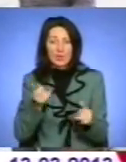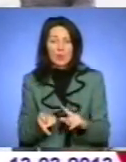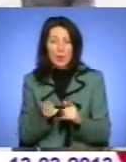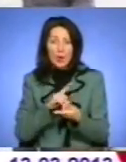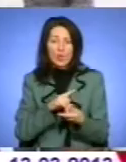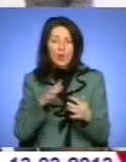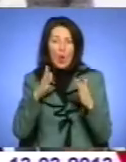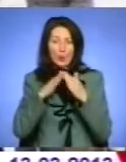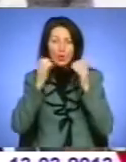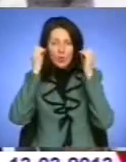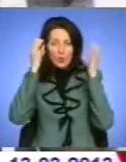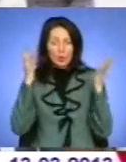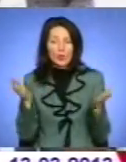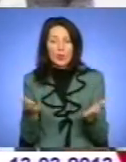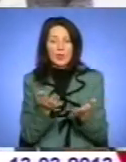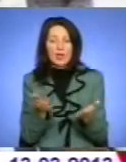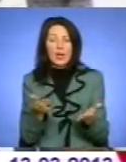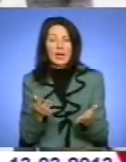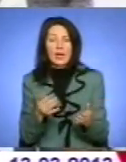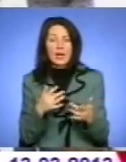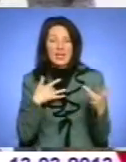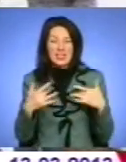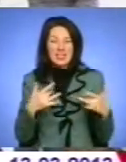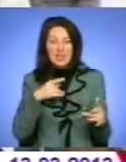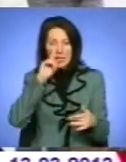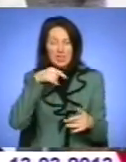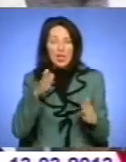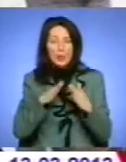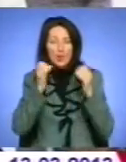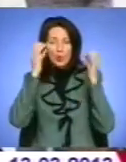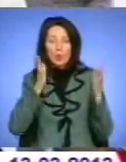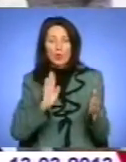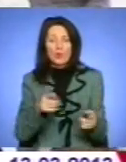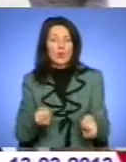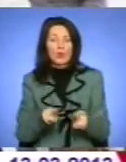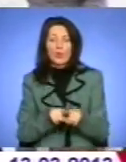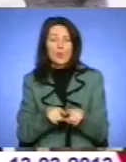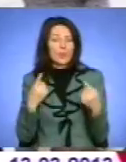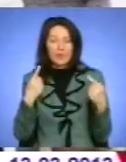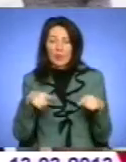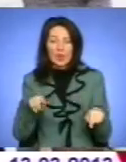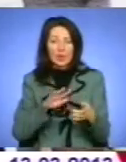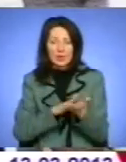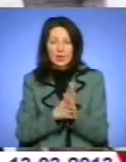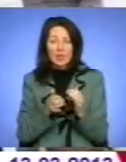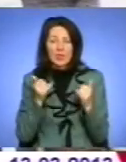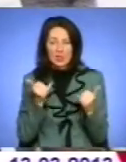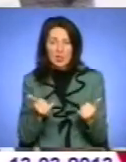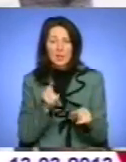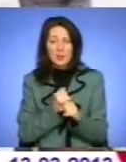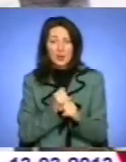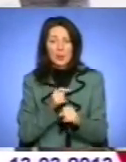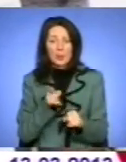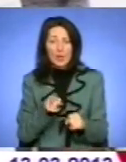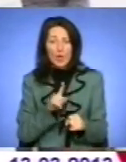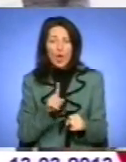будинків культури, де в сцени, ви знаєте, що будинки культури були в такому занедбаному стані. Ми зараз працюємо над тим,